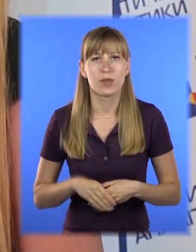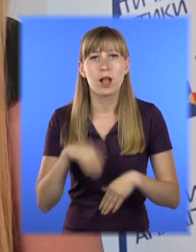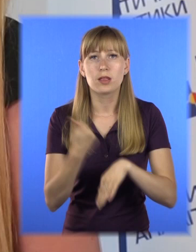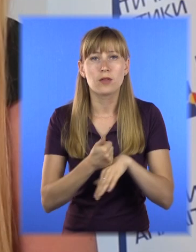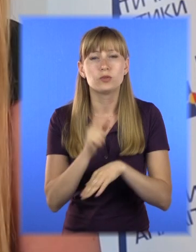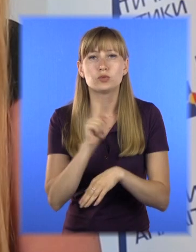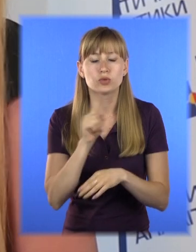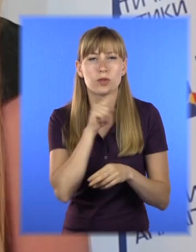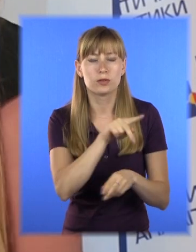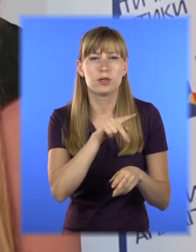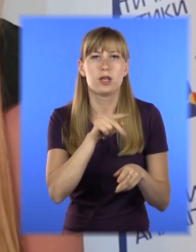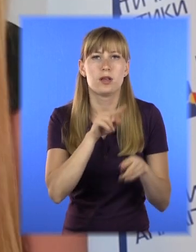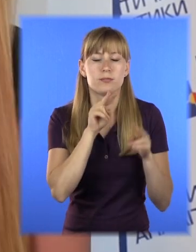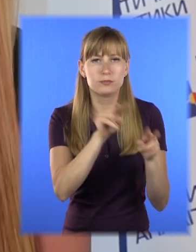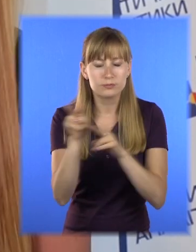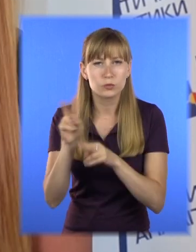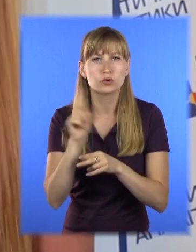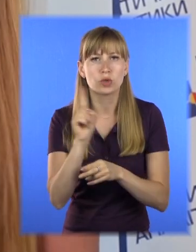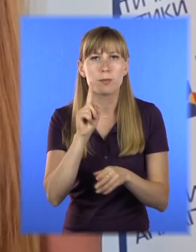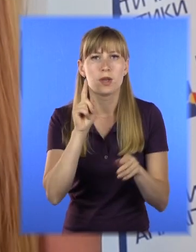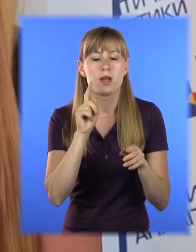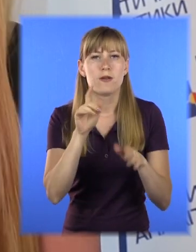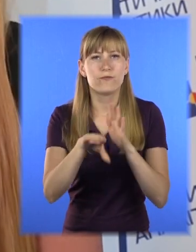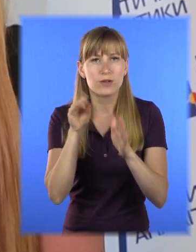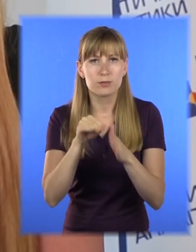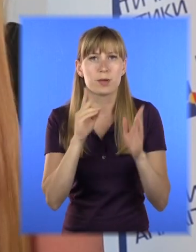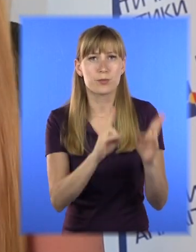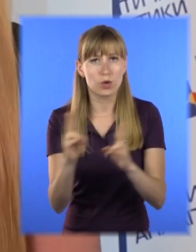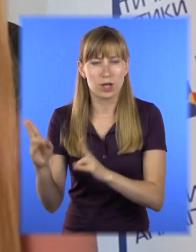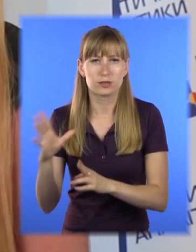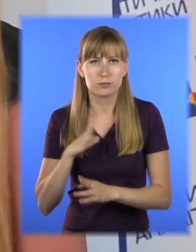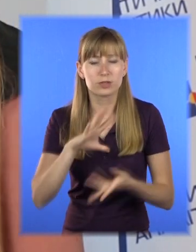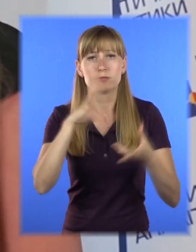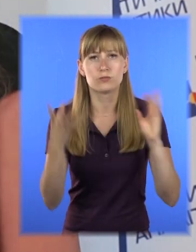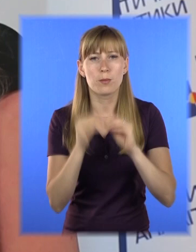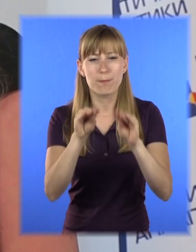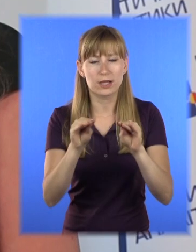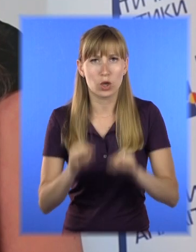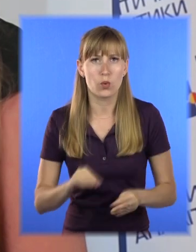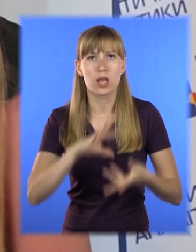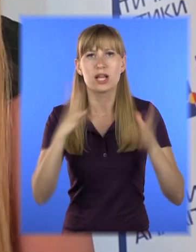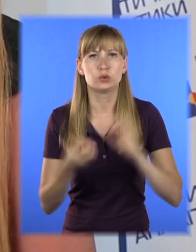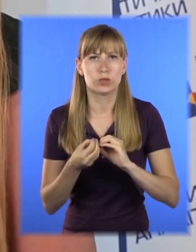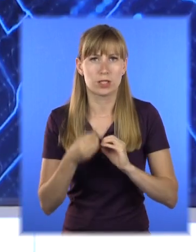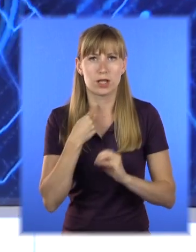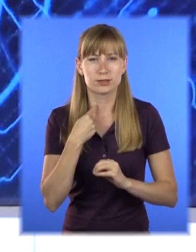– забезпечити проведення голосування, зробити підрахунок голосів виборців та скласти протокол з результатами